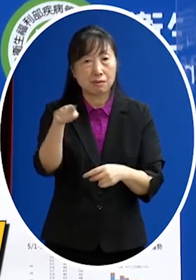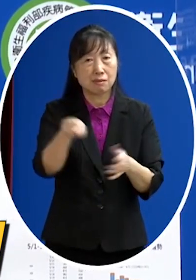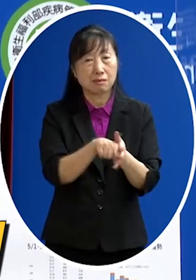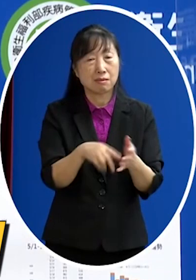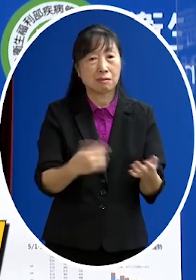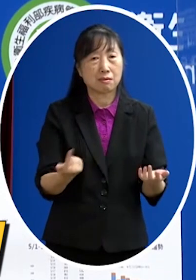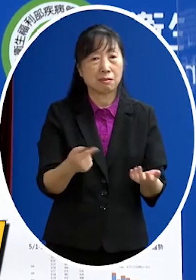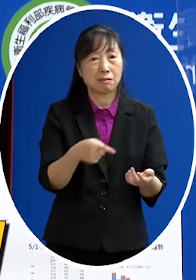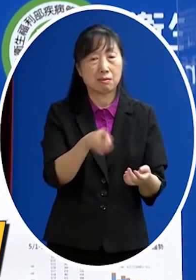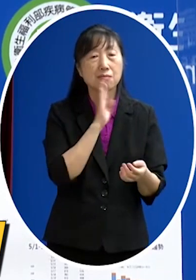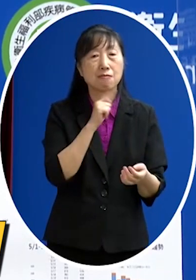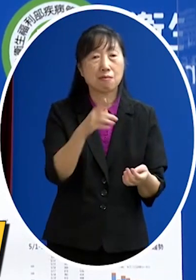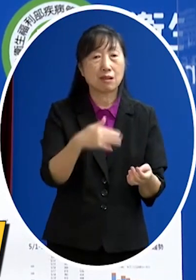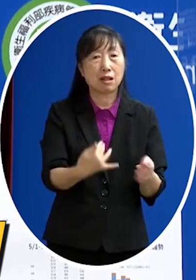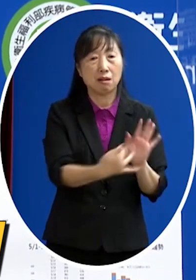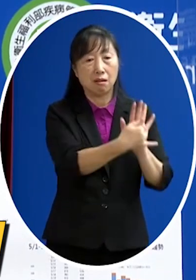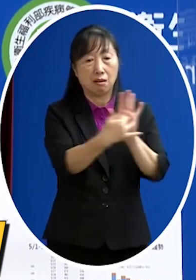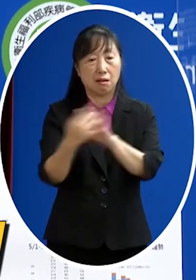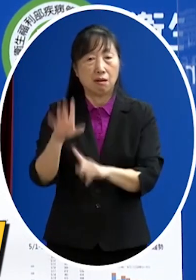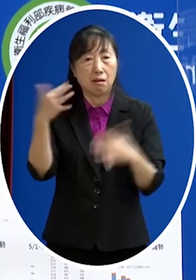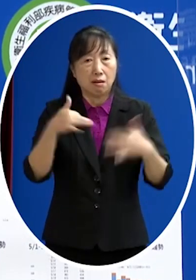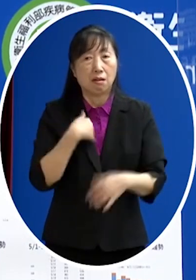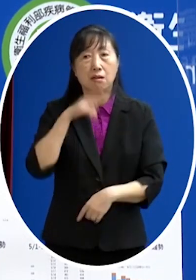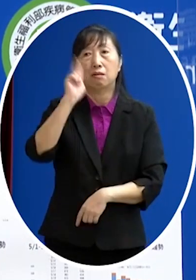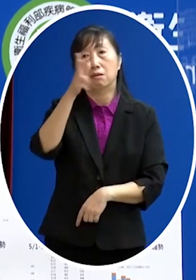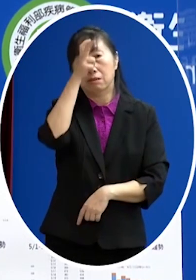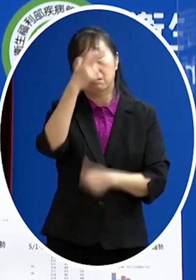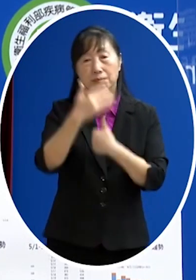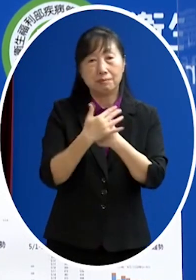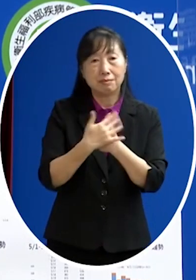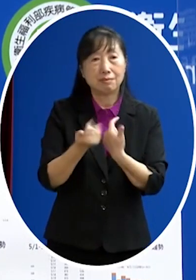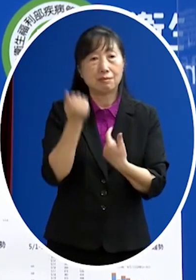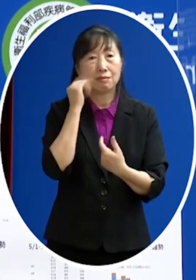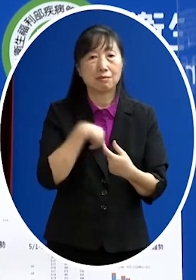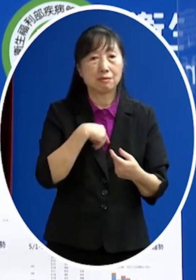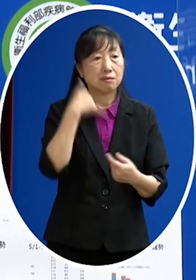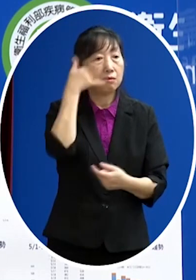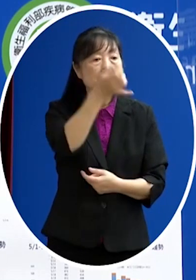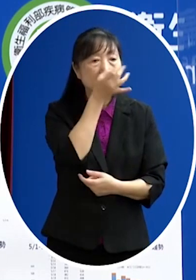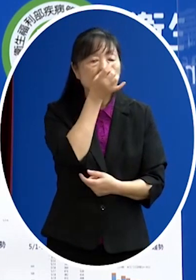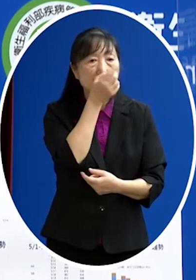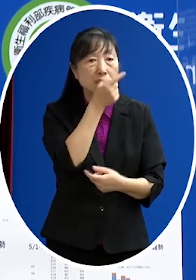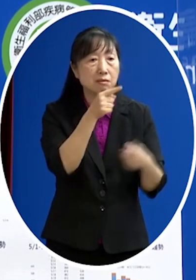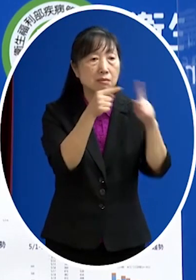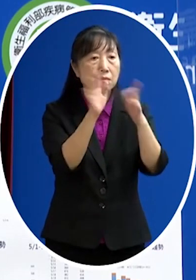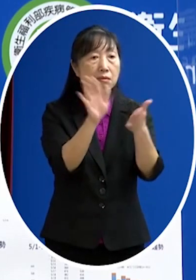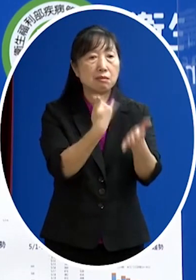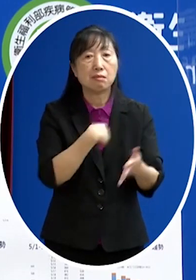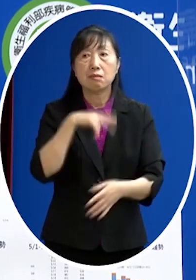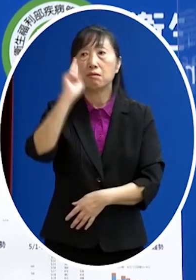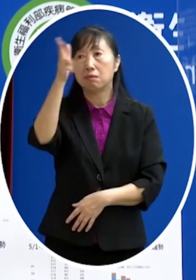没有啊？我们就要赶快请警政协巡。那刚才讲到失联的人那也是警政协